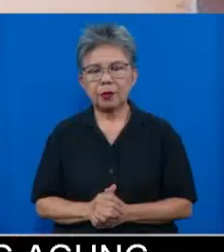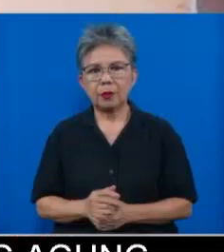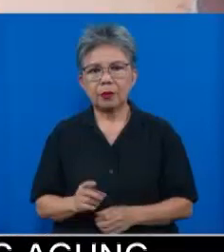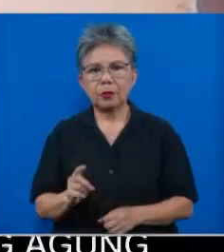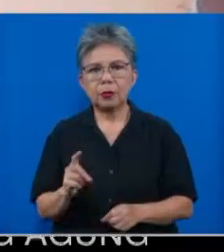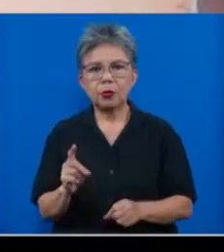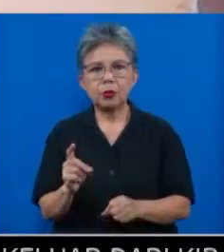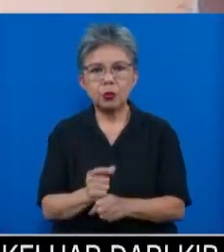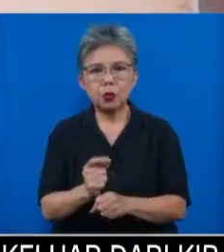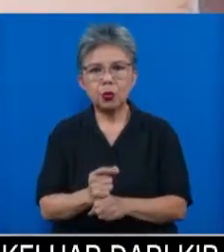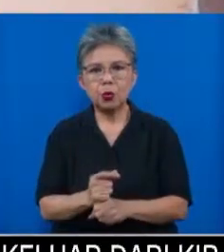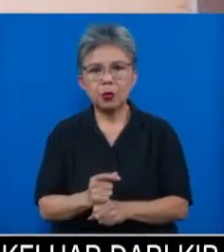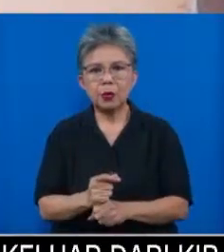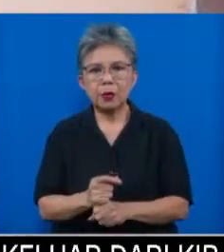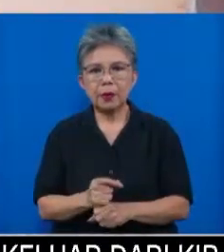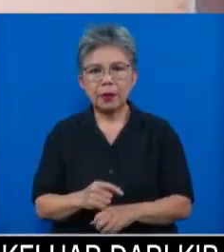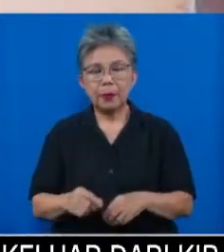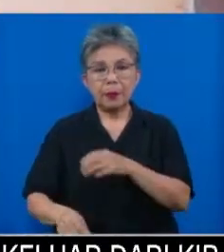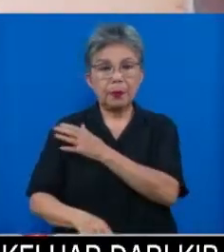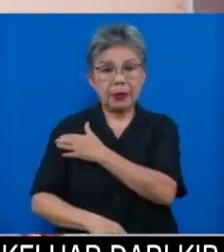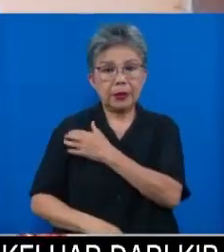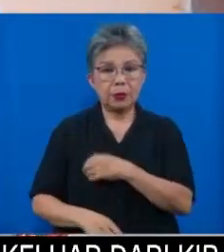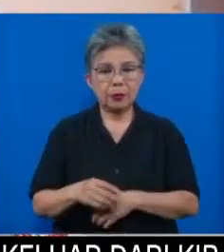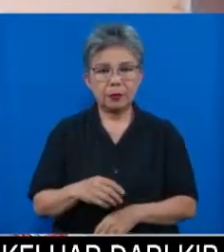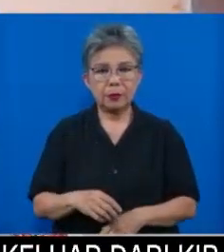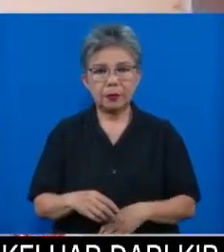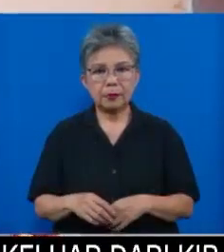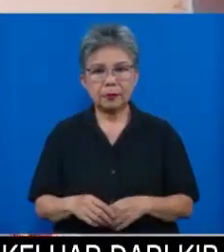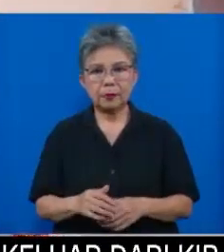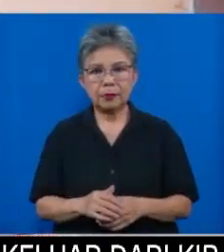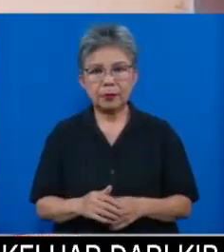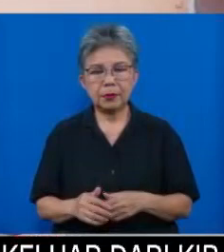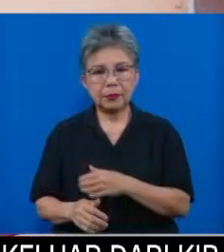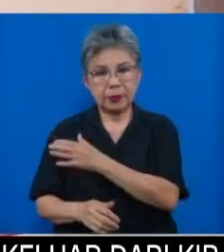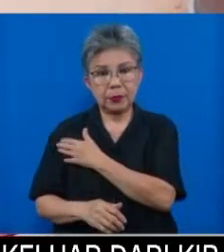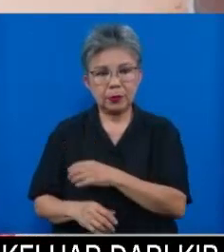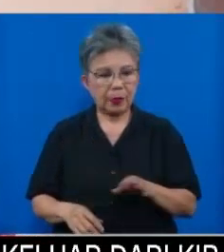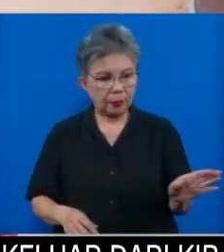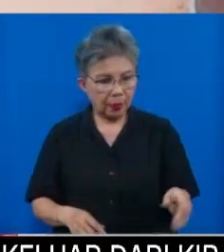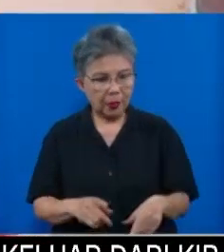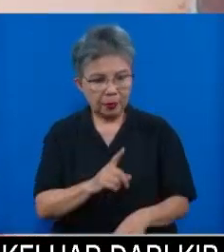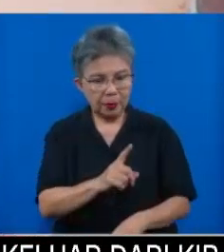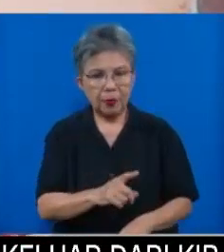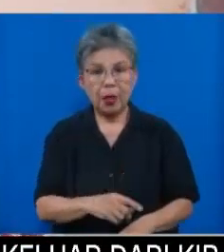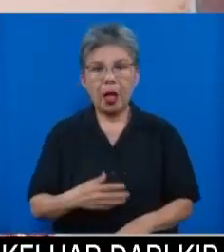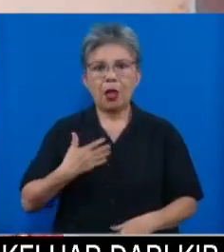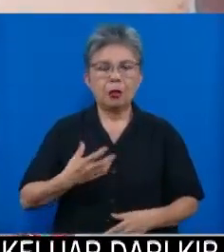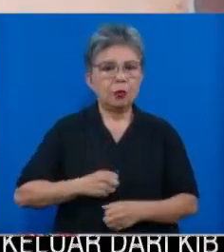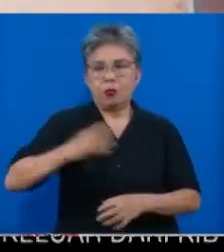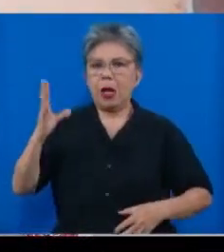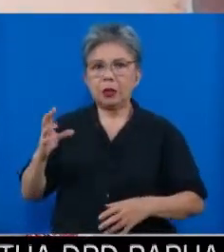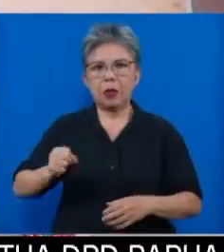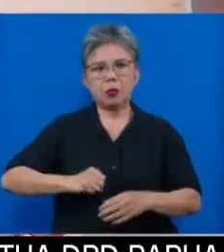itu menyentuh bagian dari siswa ini. Dan kemudian siswa ini refleks